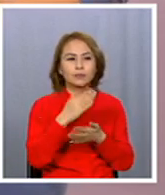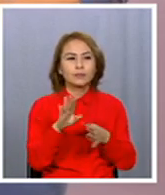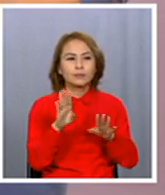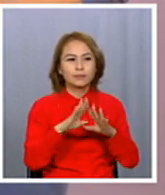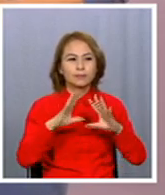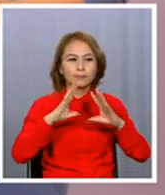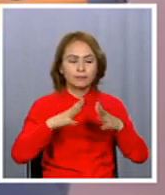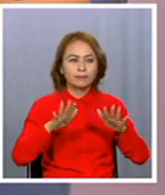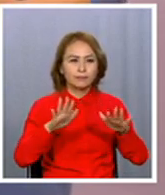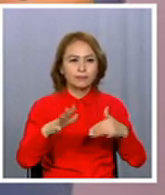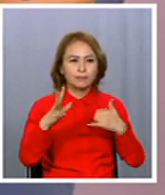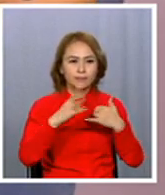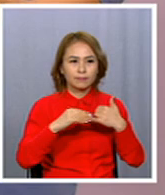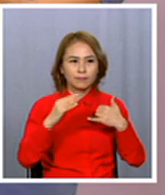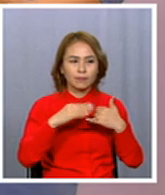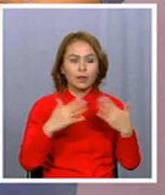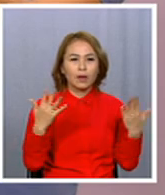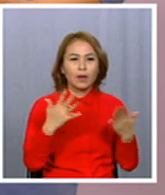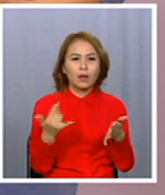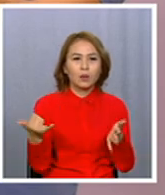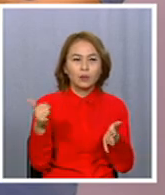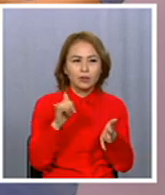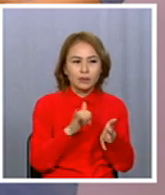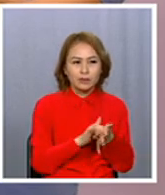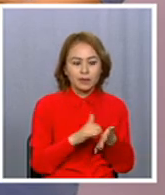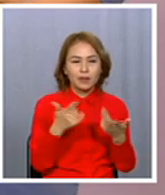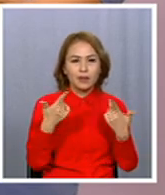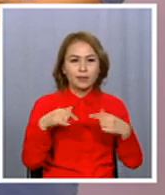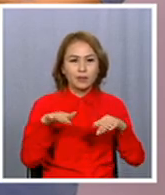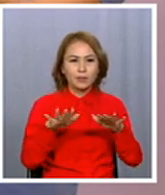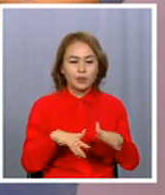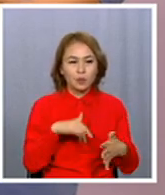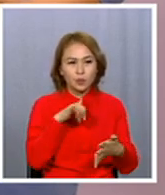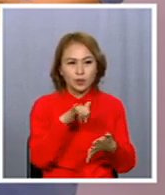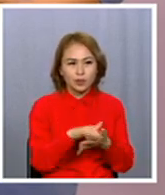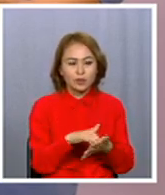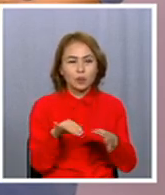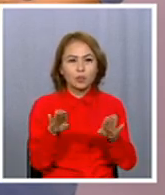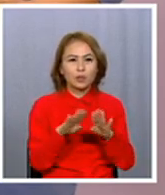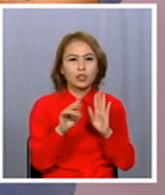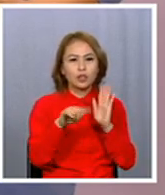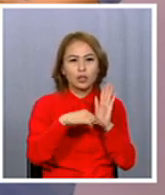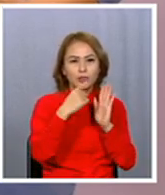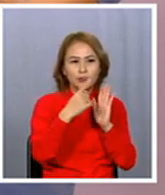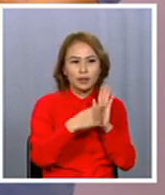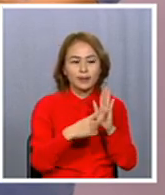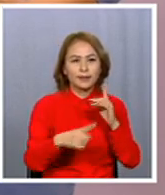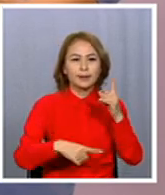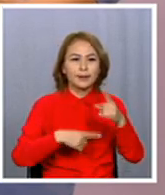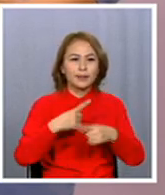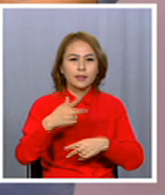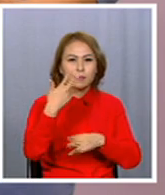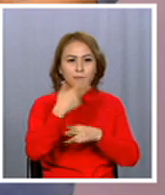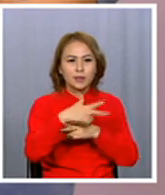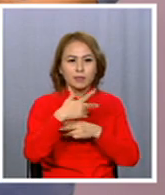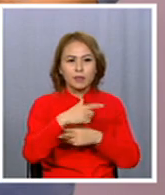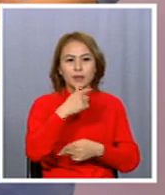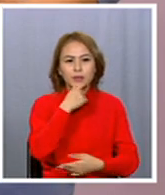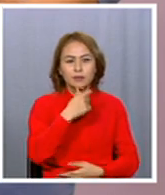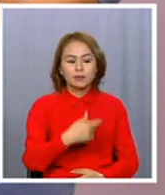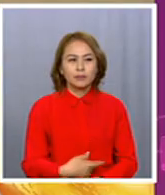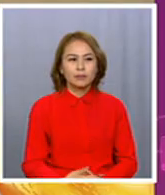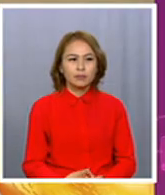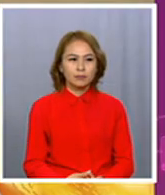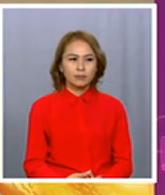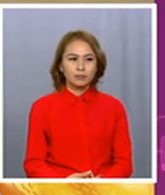ғарыштағы ғаламшарлар қалай орналасқан, қайда орналасқан, осы сұрақтарға келесі бейне материалдан жауап алып